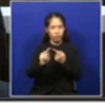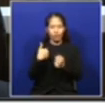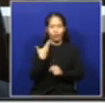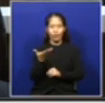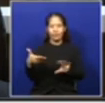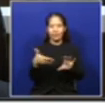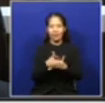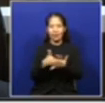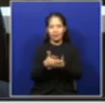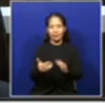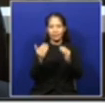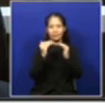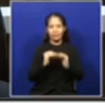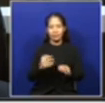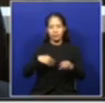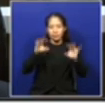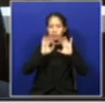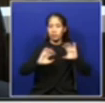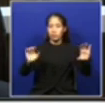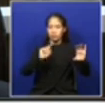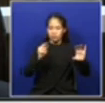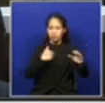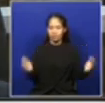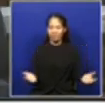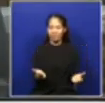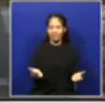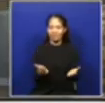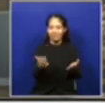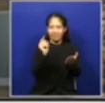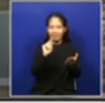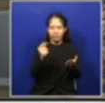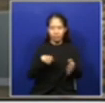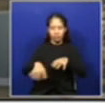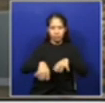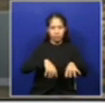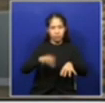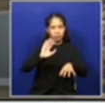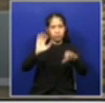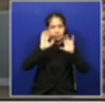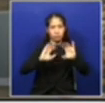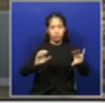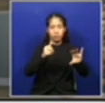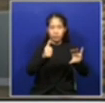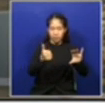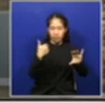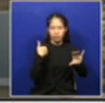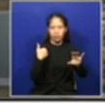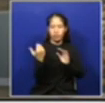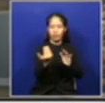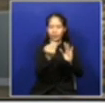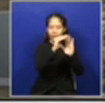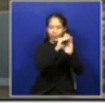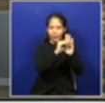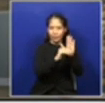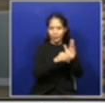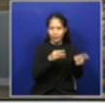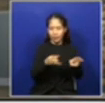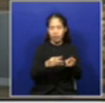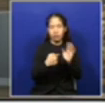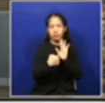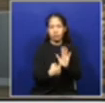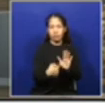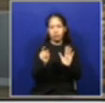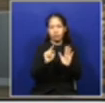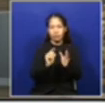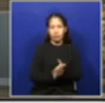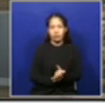ครับรัฐบาลสามารถที่จะขับเคลื่อนภายใต้การบริหารของรัฐบาลได้โดยใช้กลไกของการบริหารเช่น